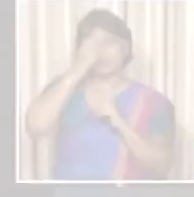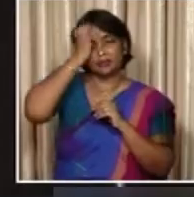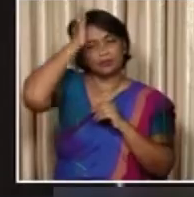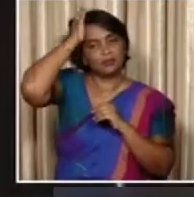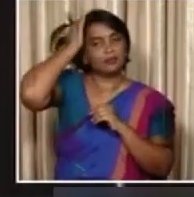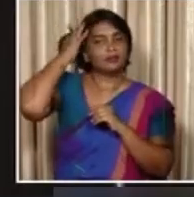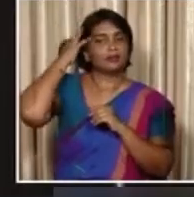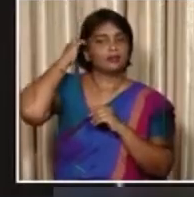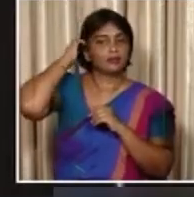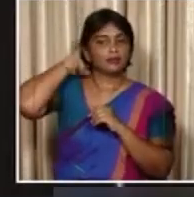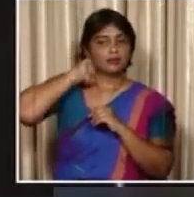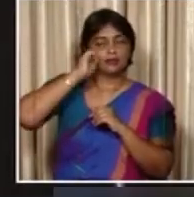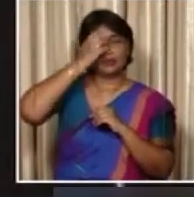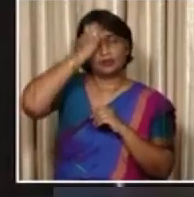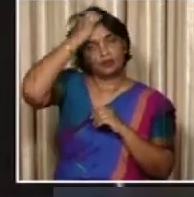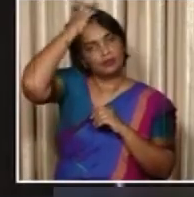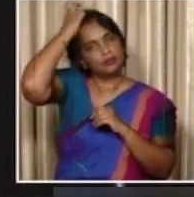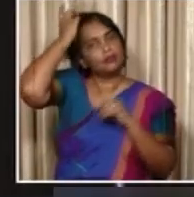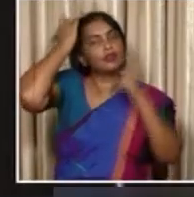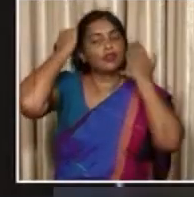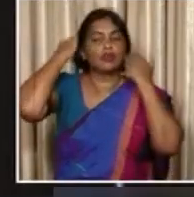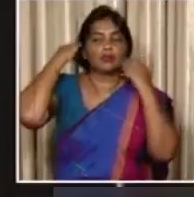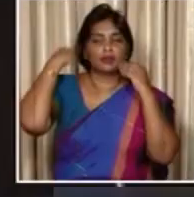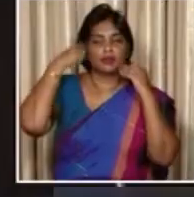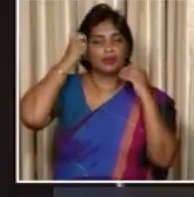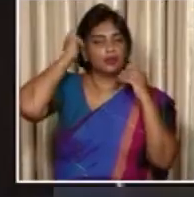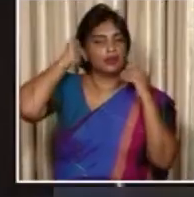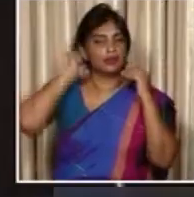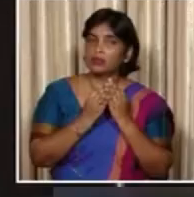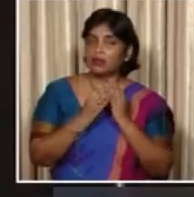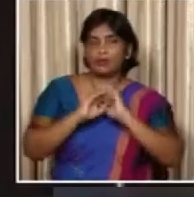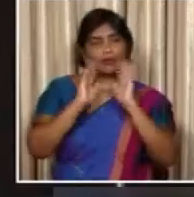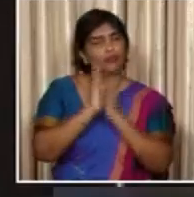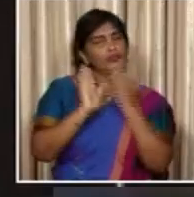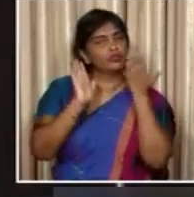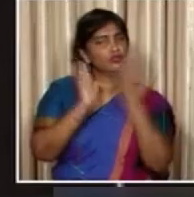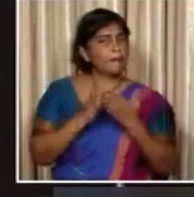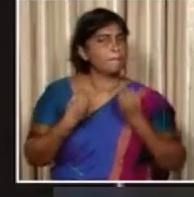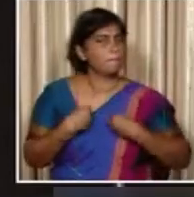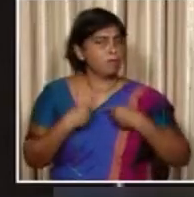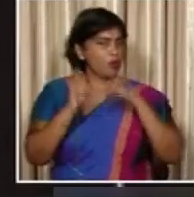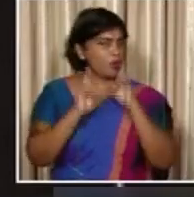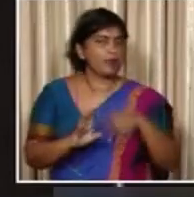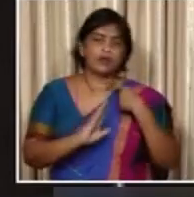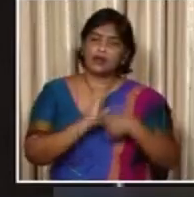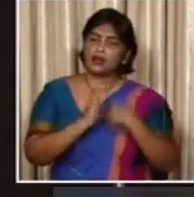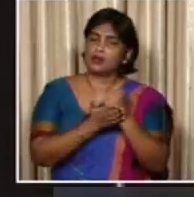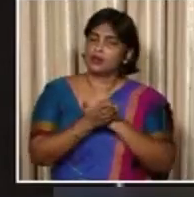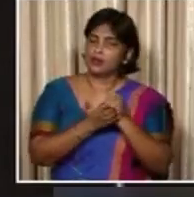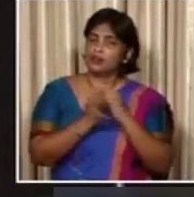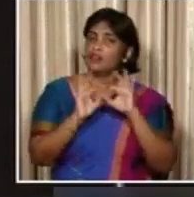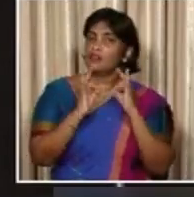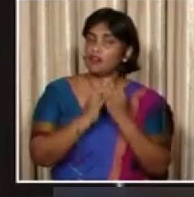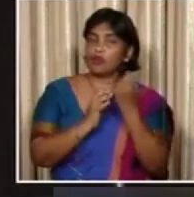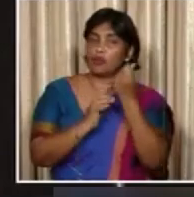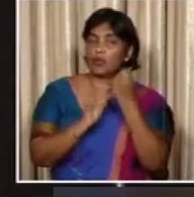නැහැ. ඒ කියන්නේ මෑත කාලේ අවුරුදු 10ක් ගත වැඩිම වඳවා ගැනීම තියෙන්නේ පසුගිය වර්ෂේ. මේ පාඩු අනුව මේ රටේ සෑම පවුලක්ම